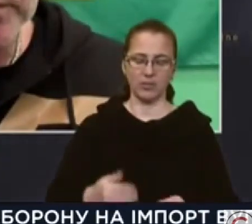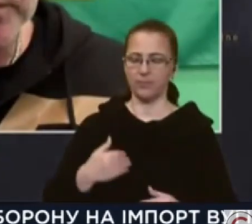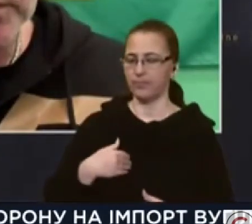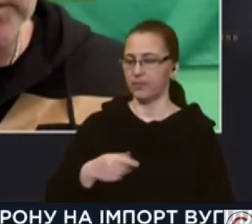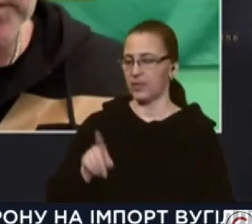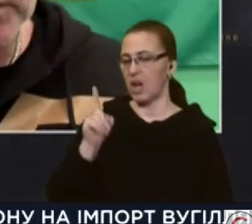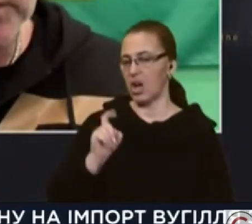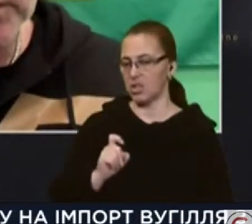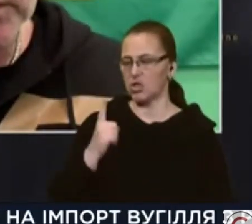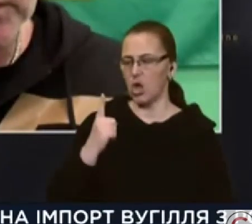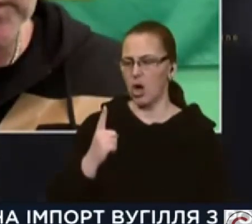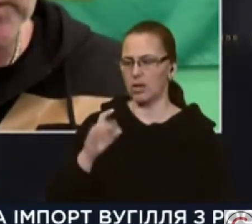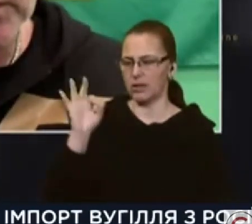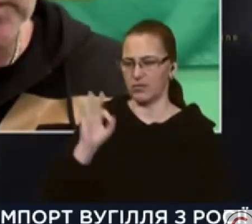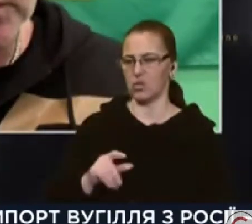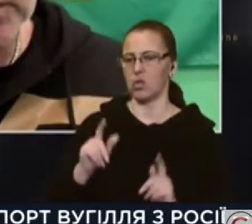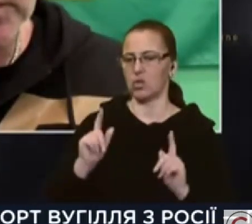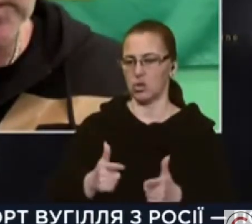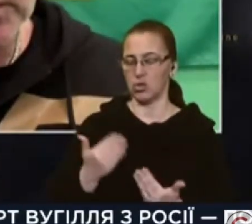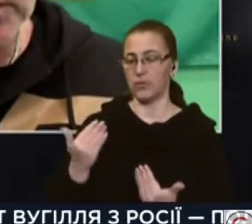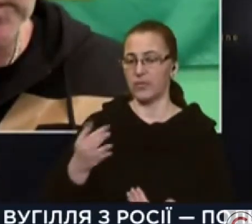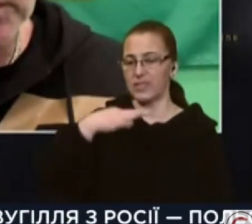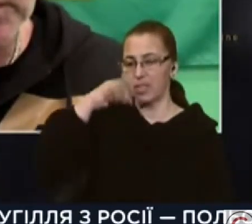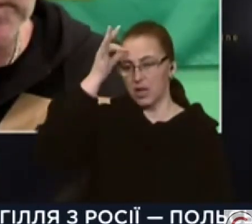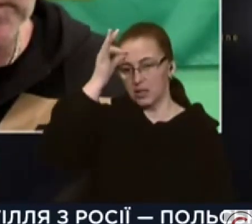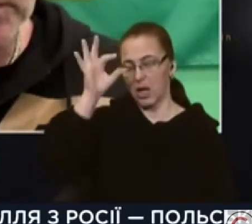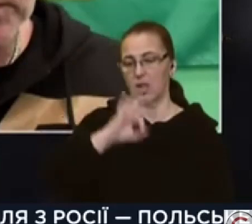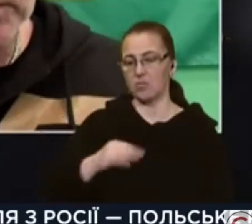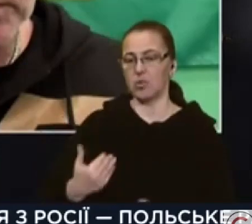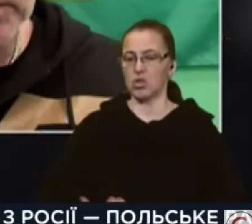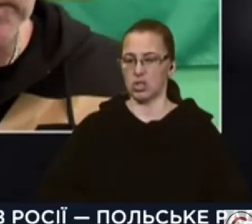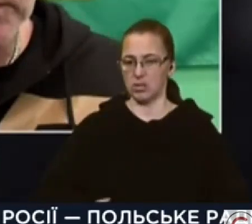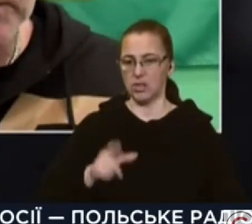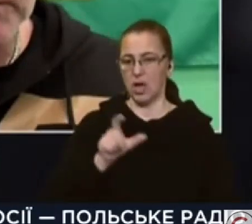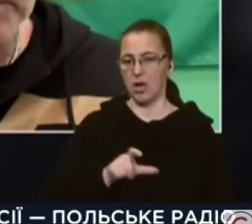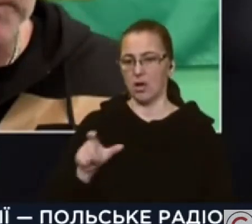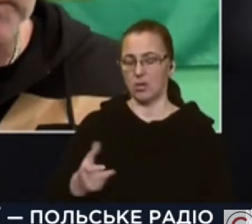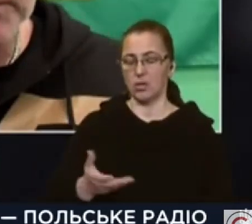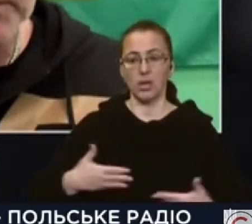абсолютно згоден на 101%, а вы згадали так про життя людей.